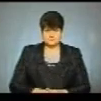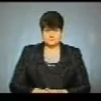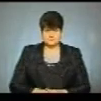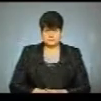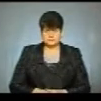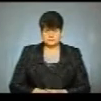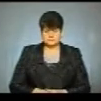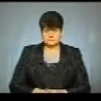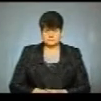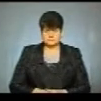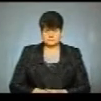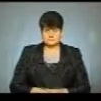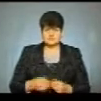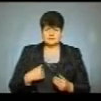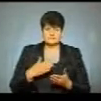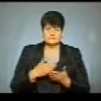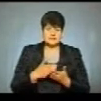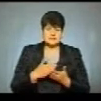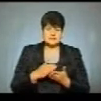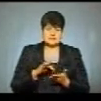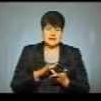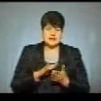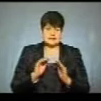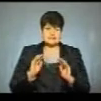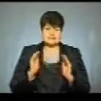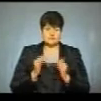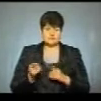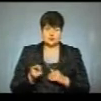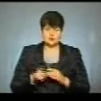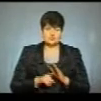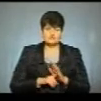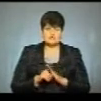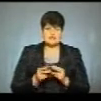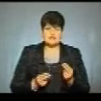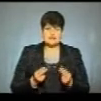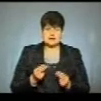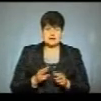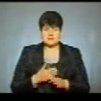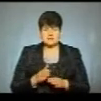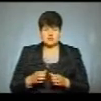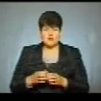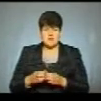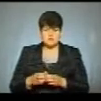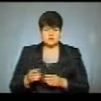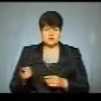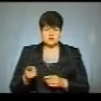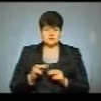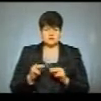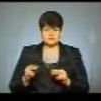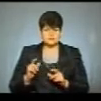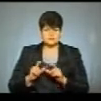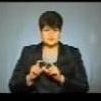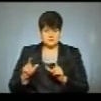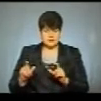Шови. Я знаходжуся на центральному стадіоні Тернополя. Щойно тут розпочалася гра між командами Тернопіль-Педуніверситет